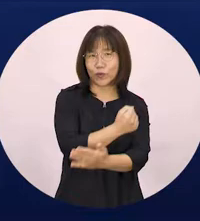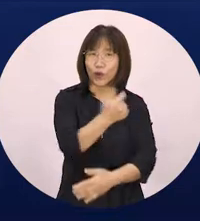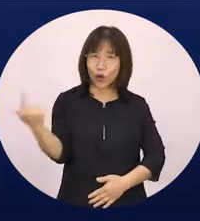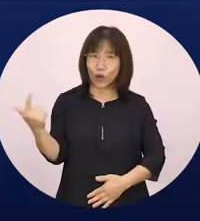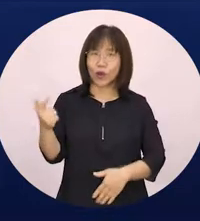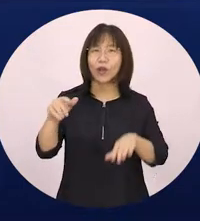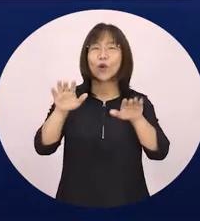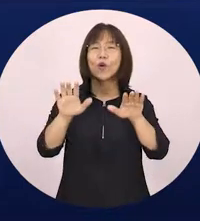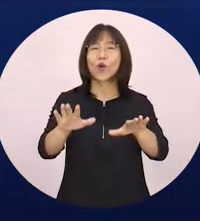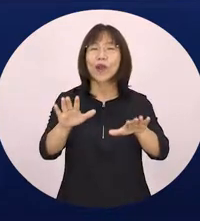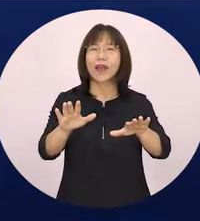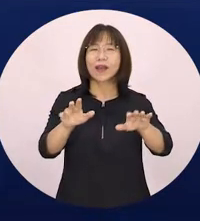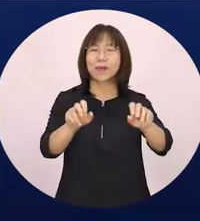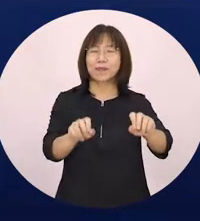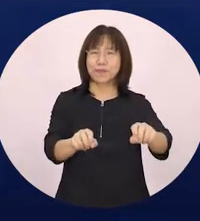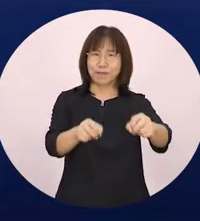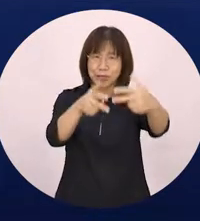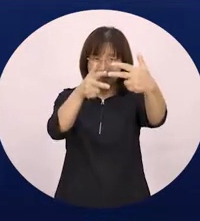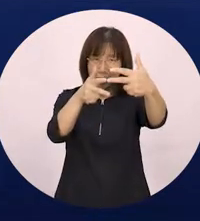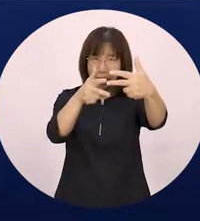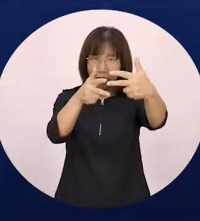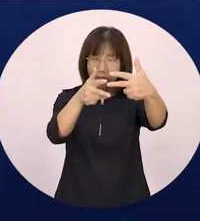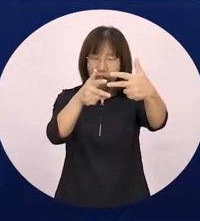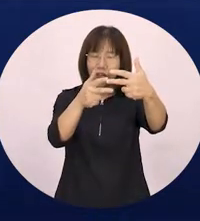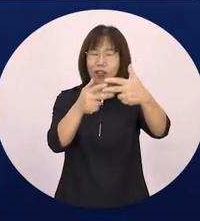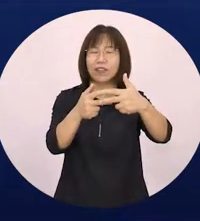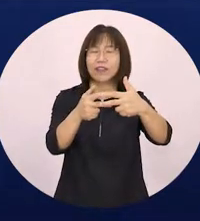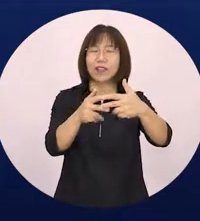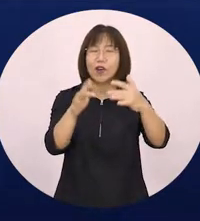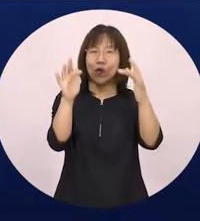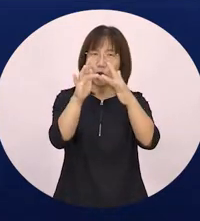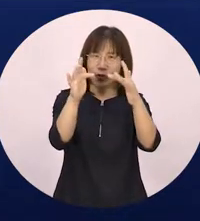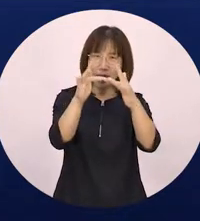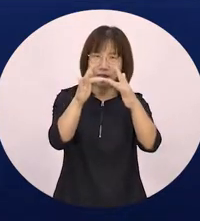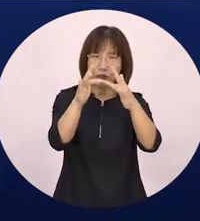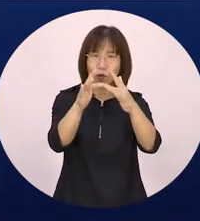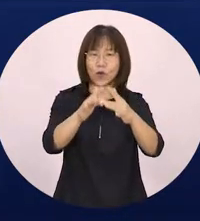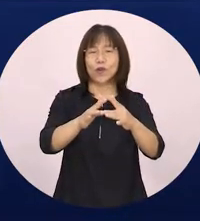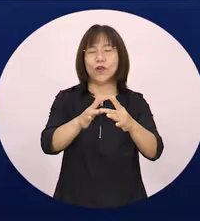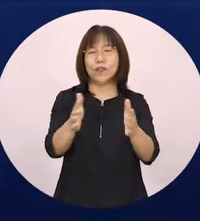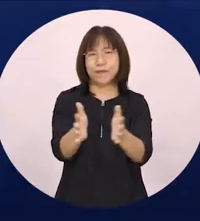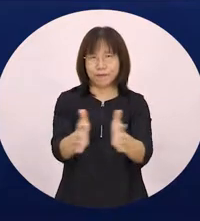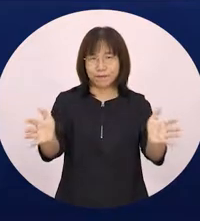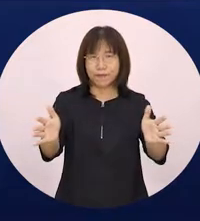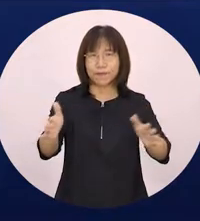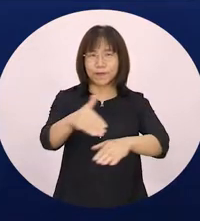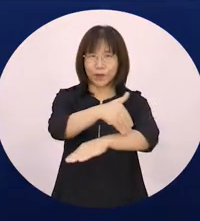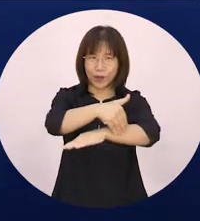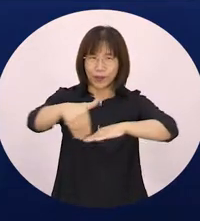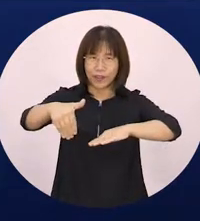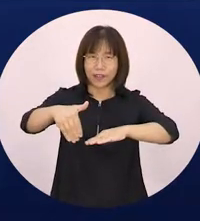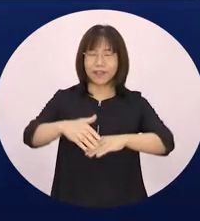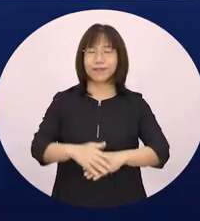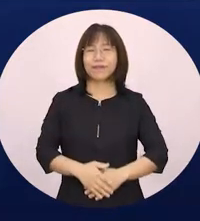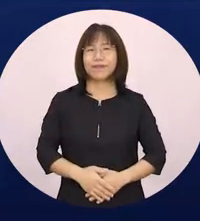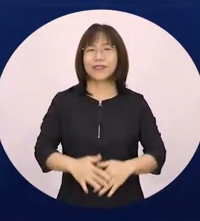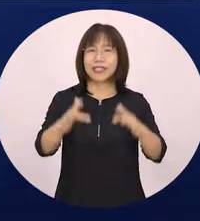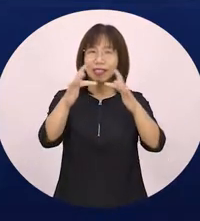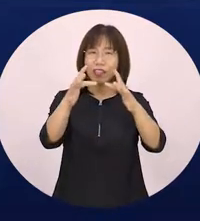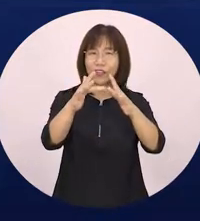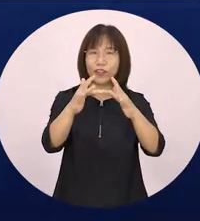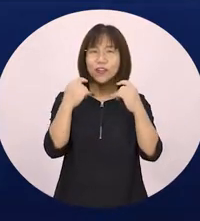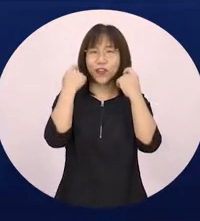아쉬움이 컸었는데요. 올해는 비대면 온라인 방식으로 진행하기로 하고 오는 16일 랜선으로